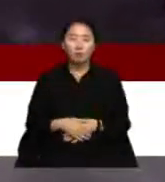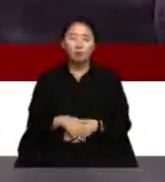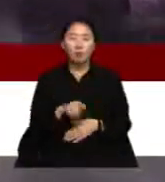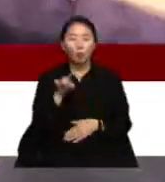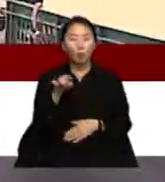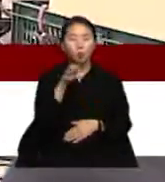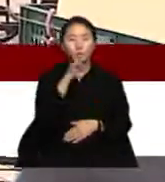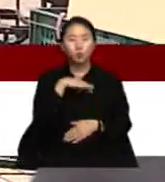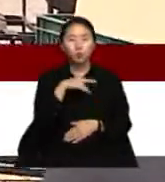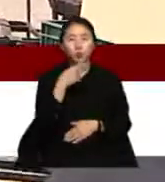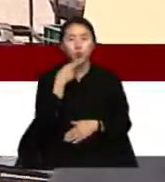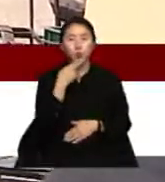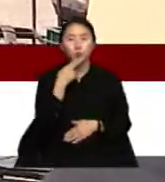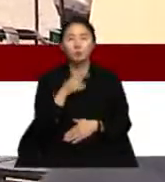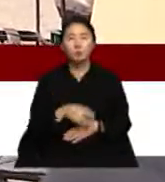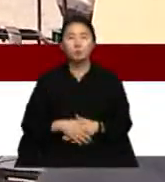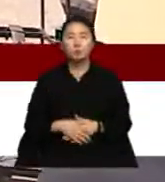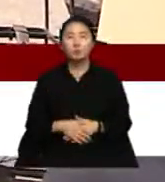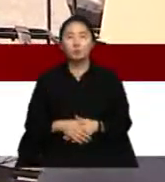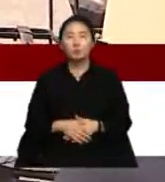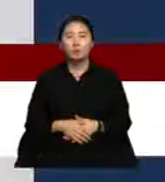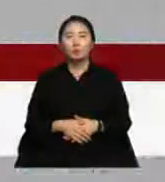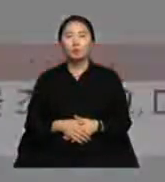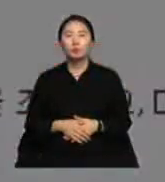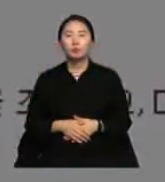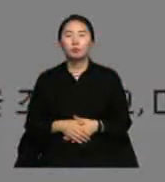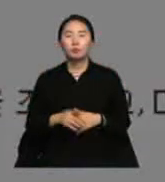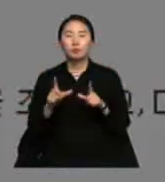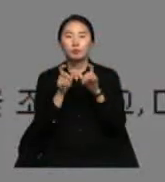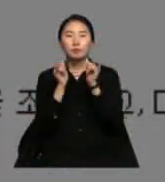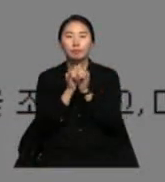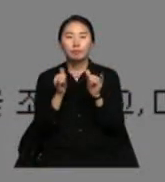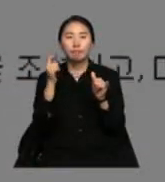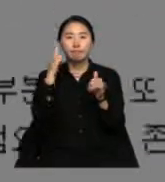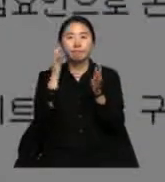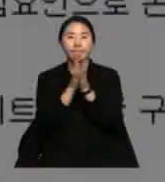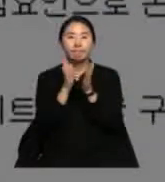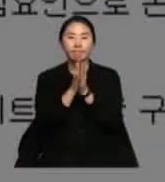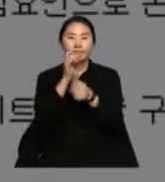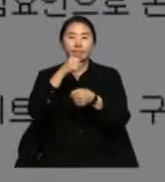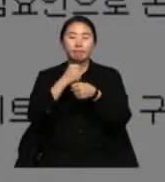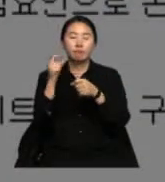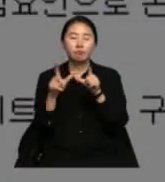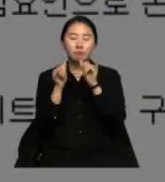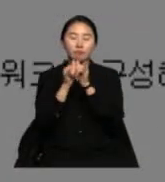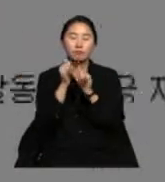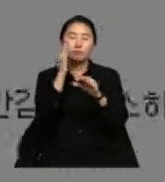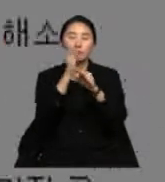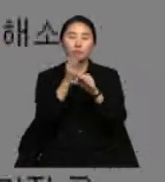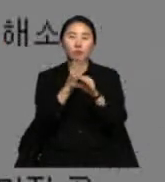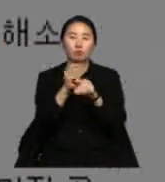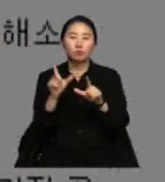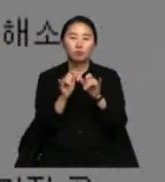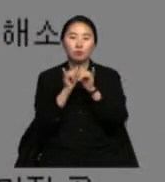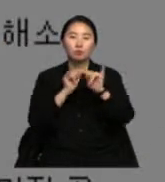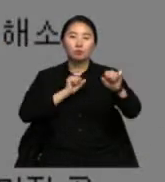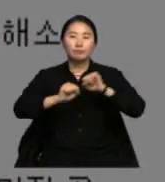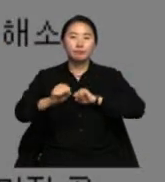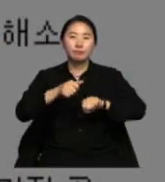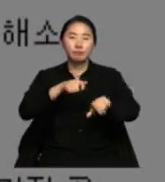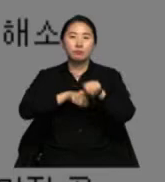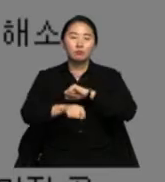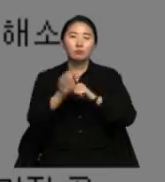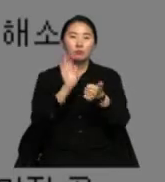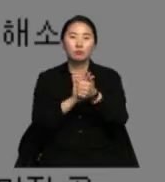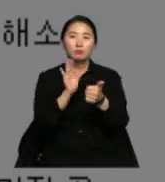뭐 별로 뭐 효과가 없는 것 같아요. 주민이 스스로 만들어가는, 주민이 중심이 된, 주민들의 활동을 적극